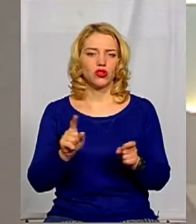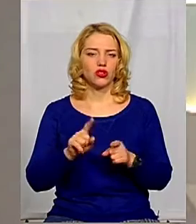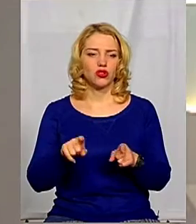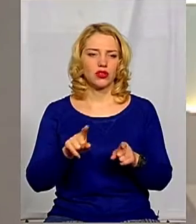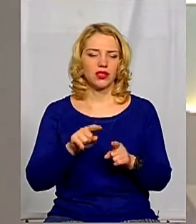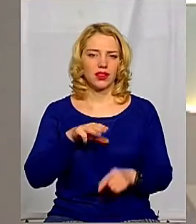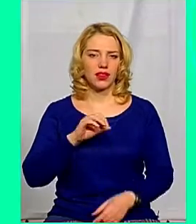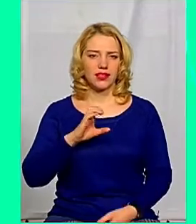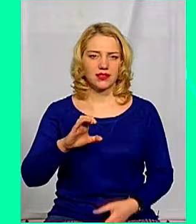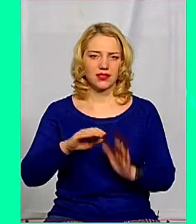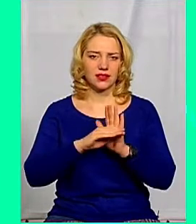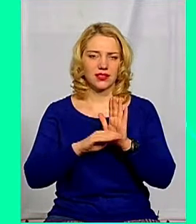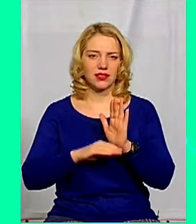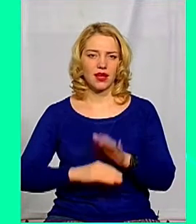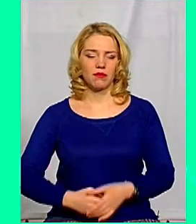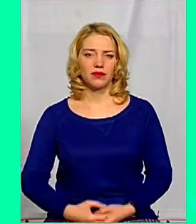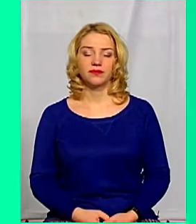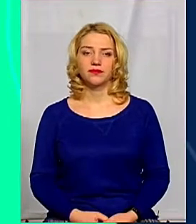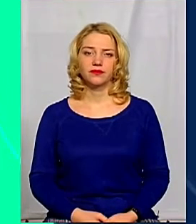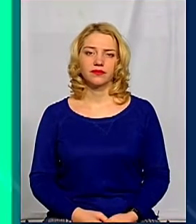тест-системами. Прошу.